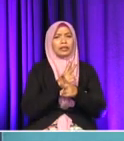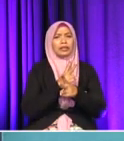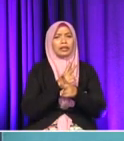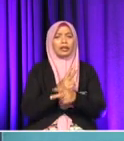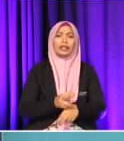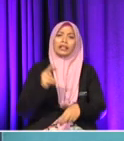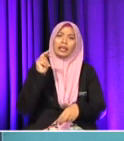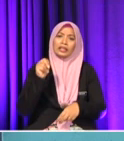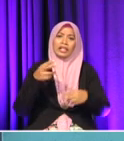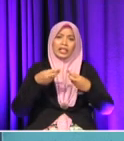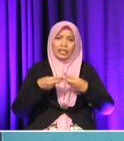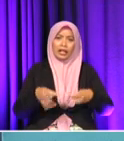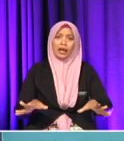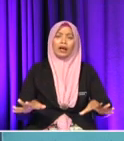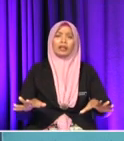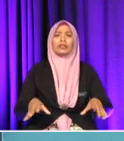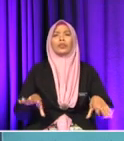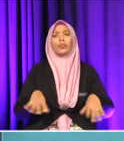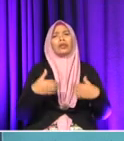hilang oke